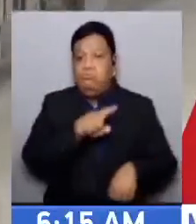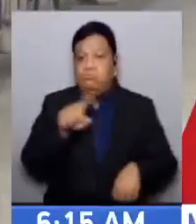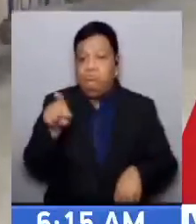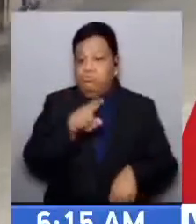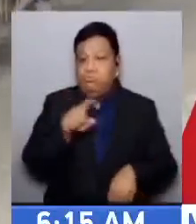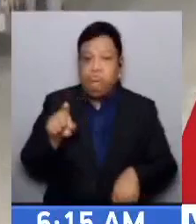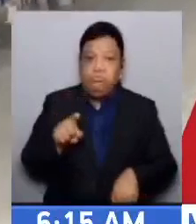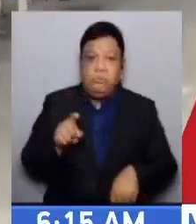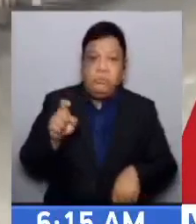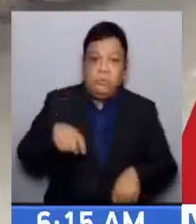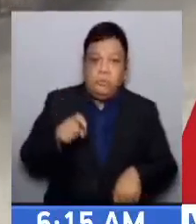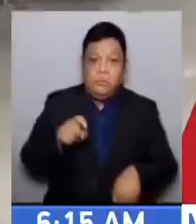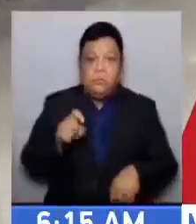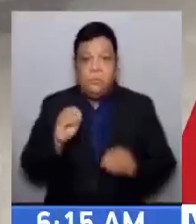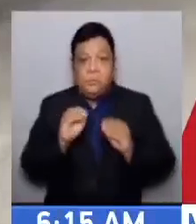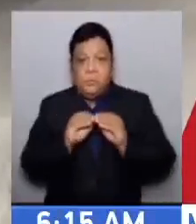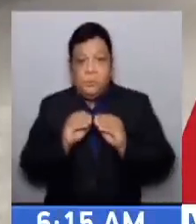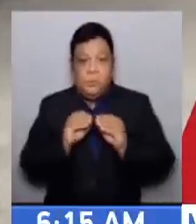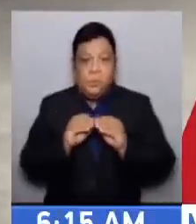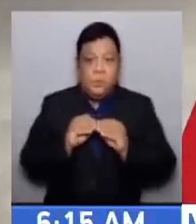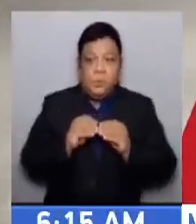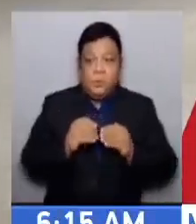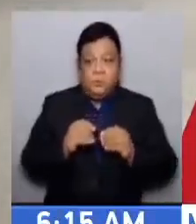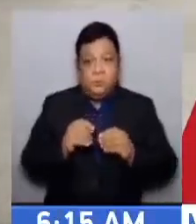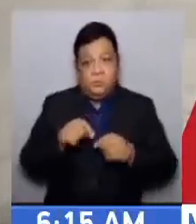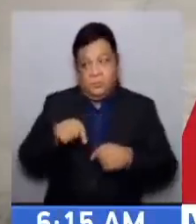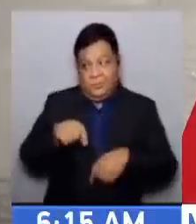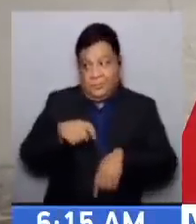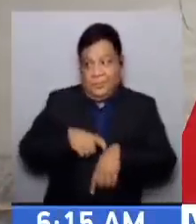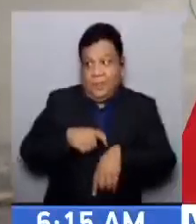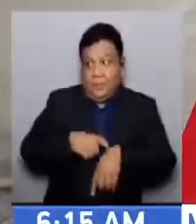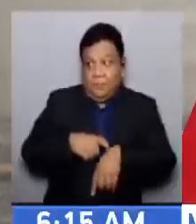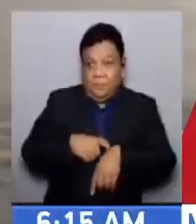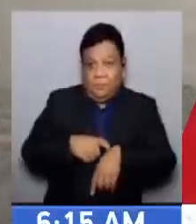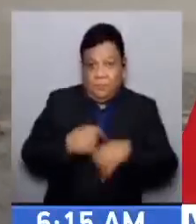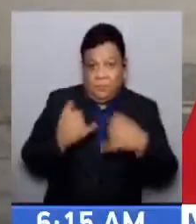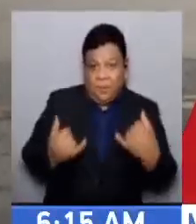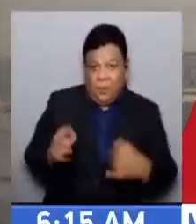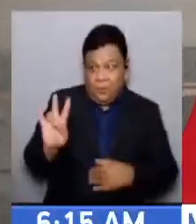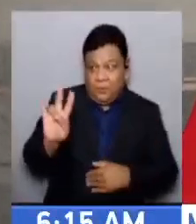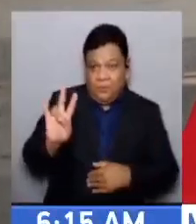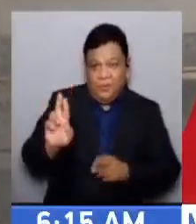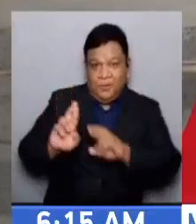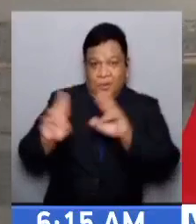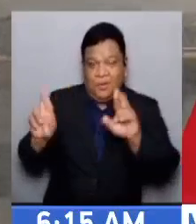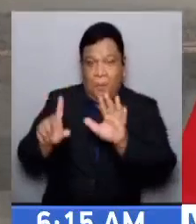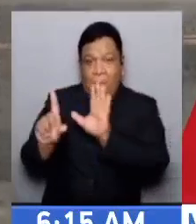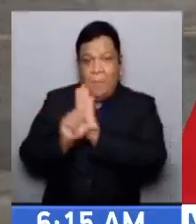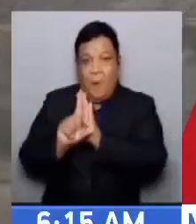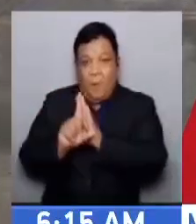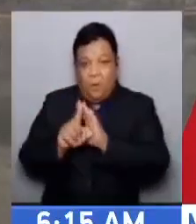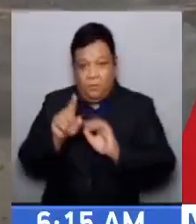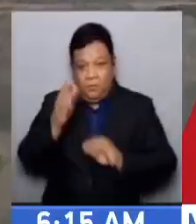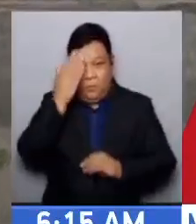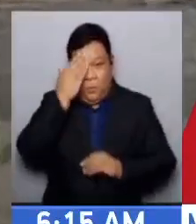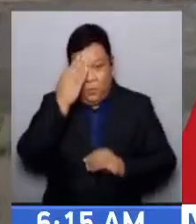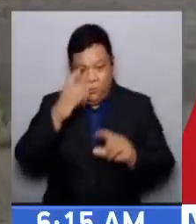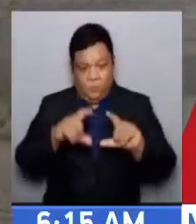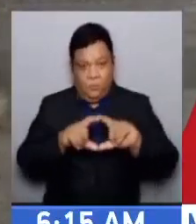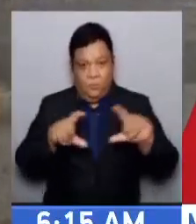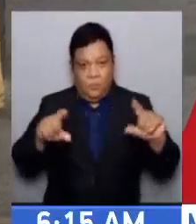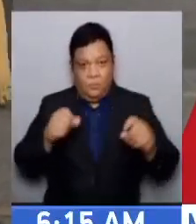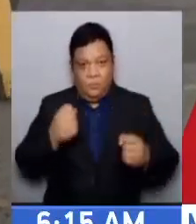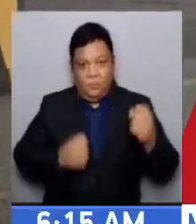kapuso na may plaka nagtatapos ng 7 at 8. Dahil alam po natin, mamayang alas 7, ay magsisimula na nga